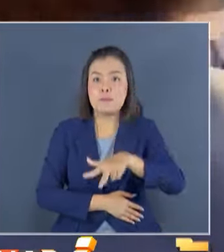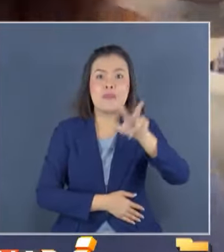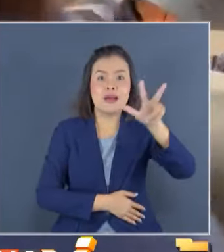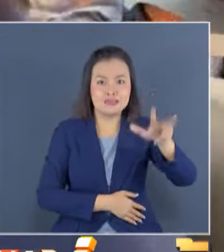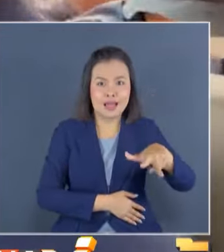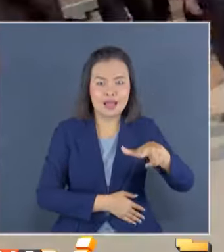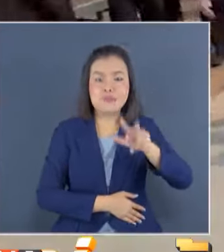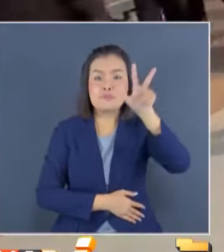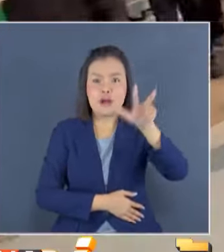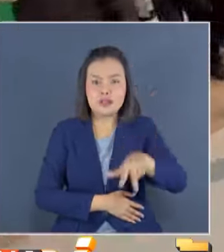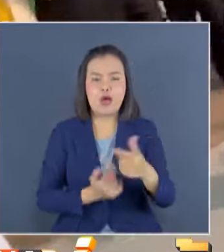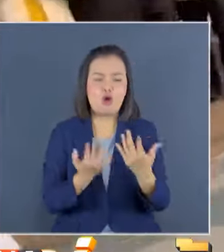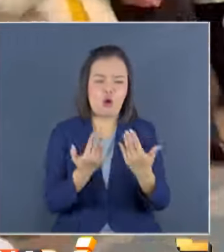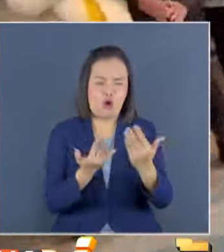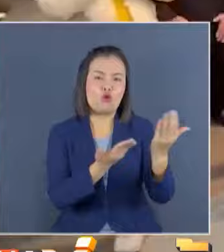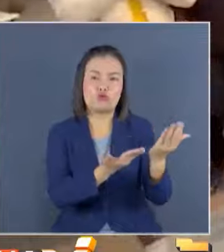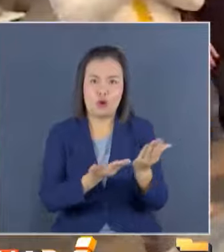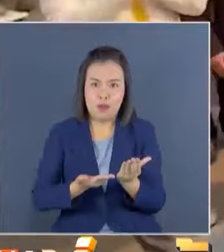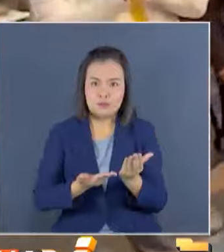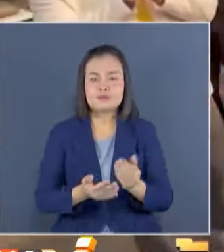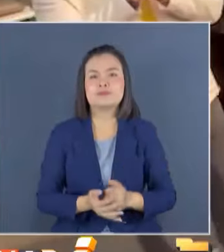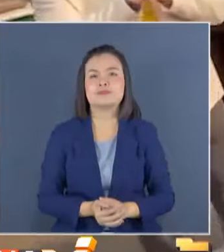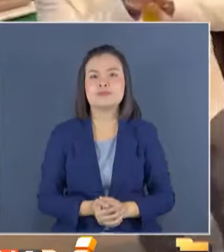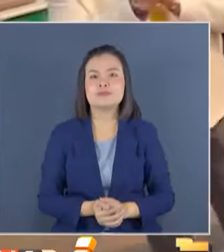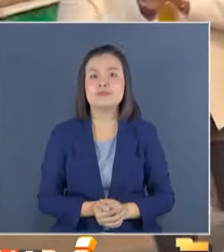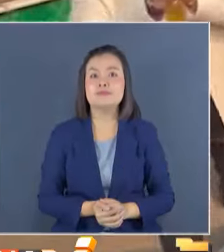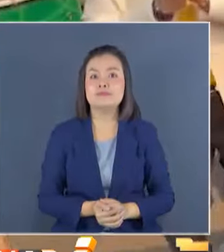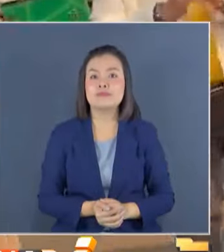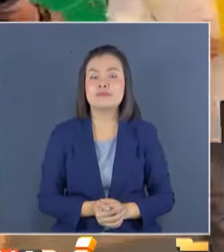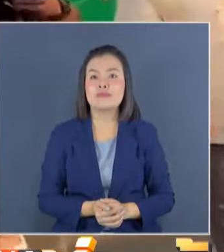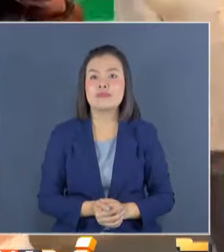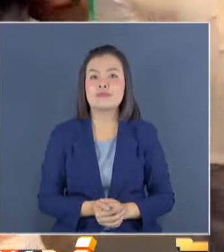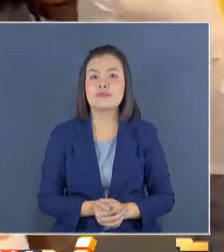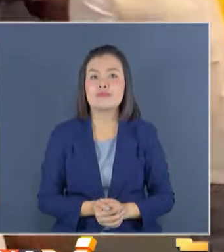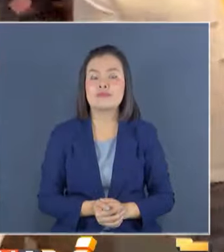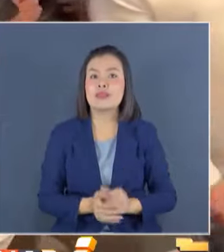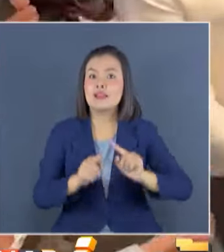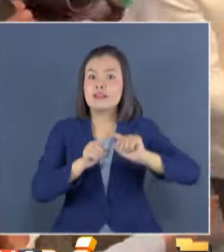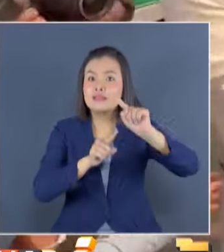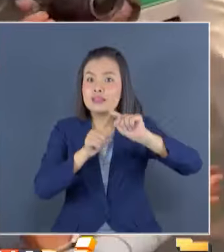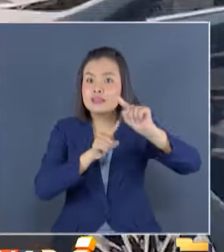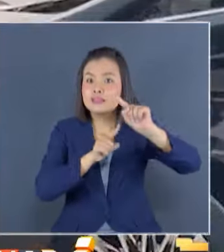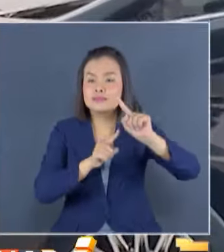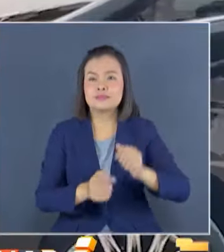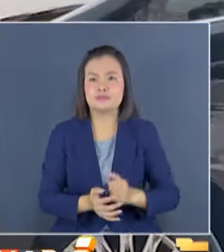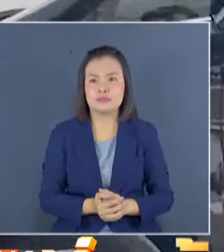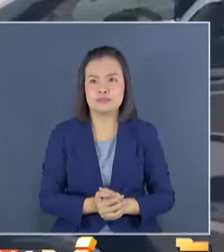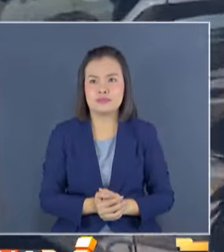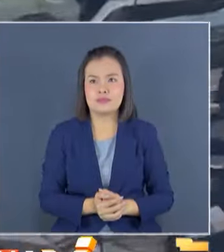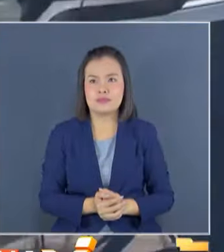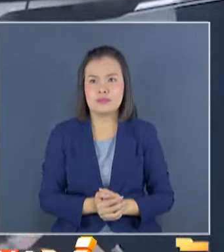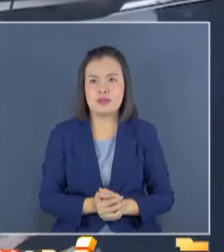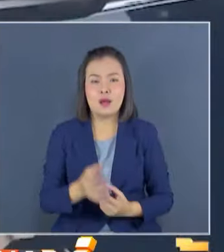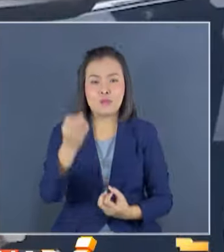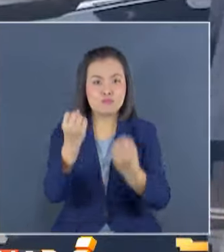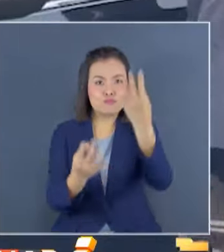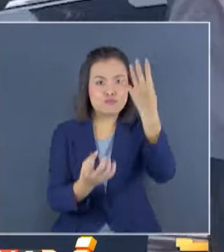นะฮะมารอให้การต้อนรับด้วยเอาทีนี้จุดแรกไปไหนยังไงบ้างคะคุณนุ่นครับผม ค่ะจุดแรกนะคะไปที่อุทยานหลวงราช